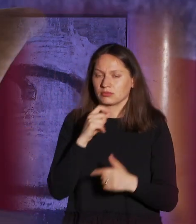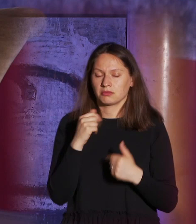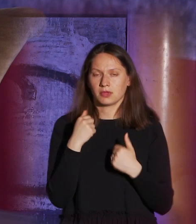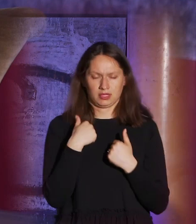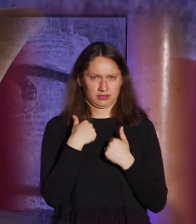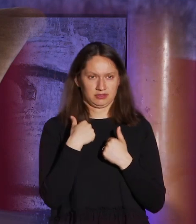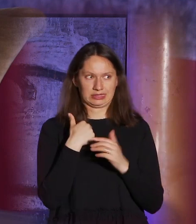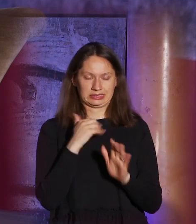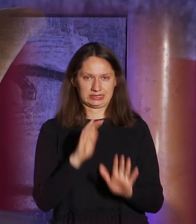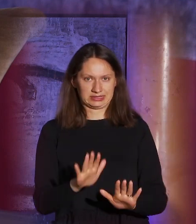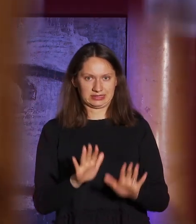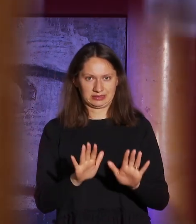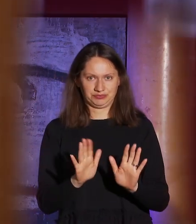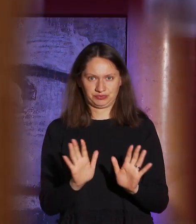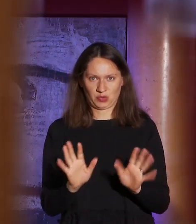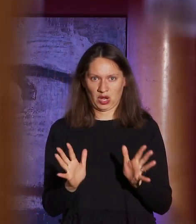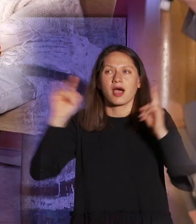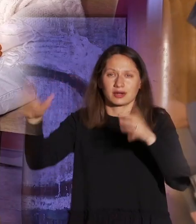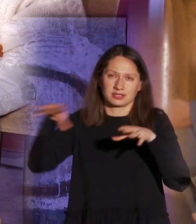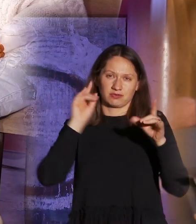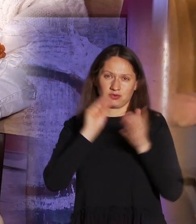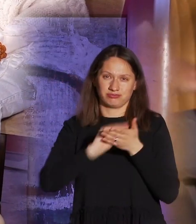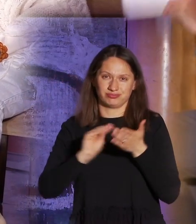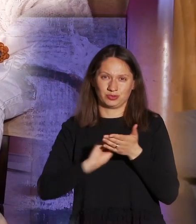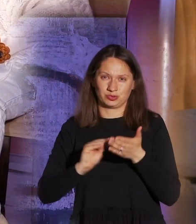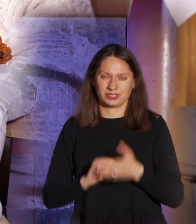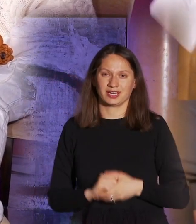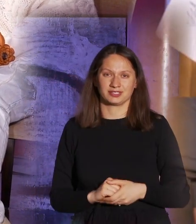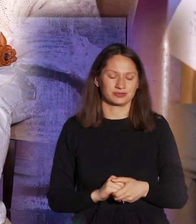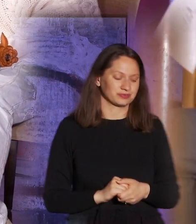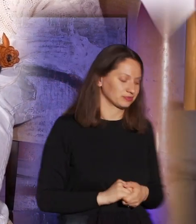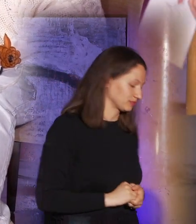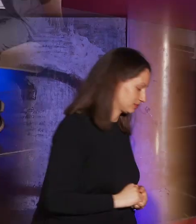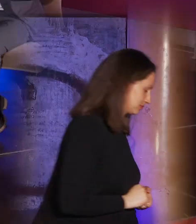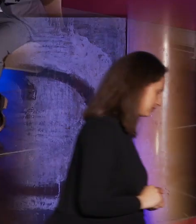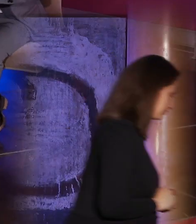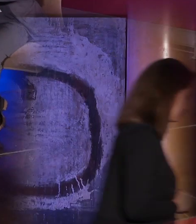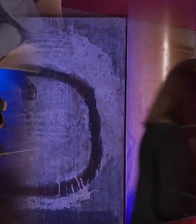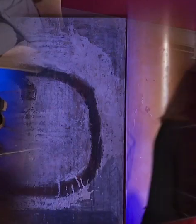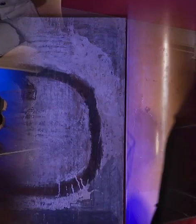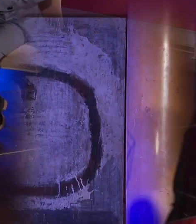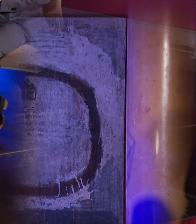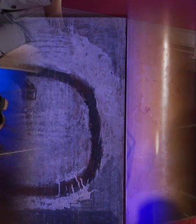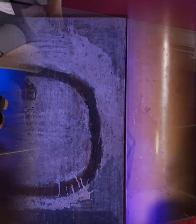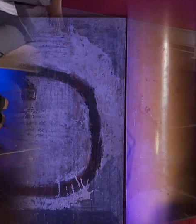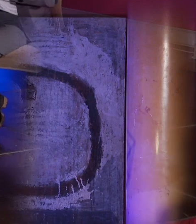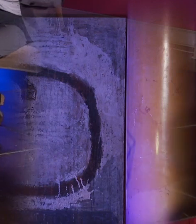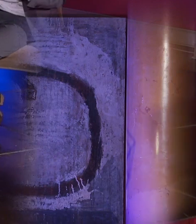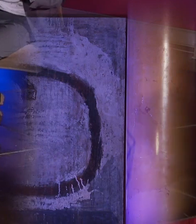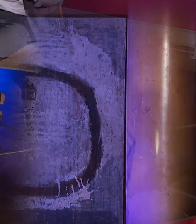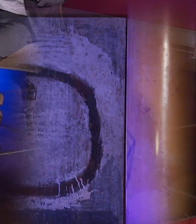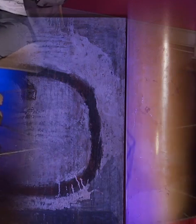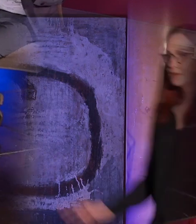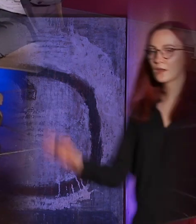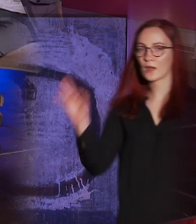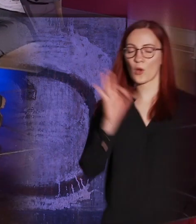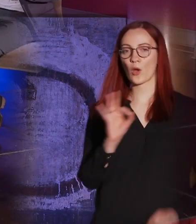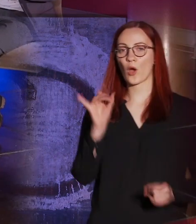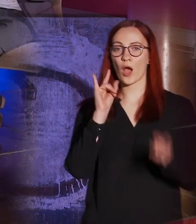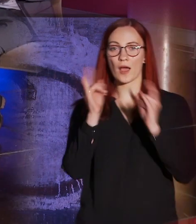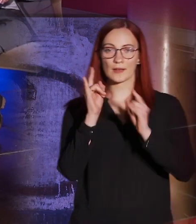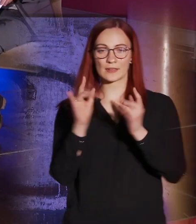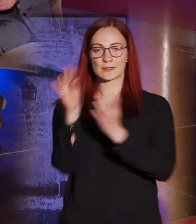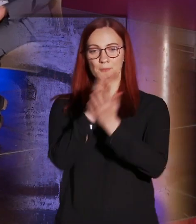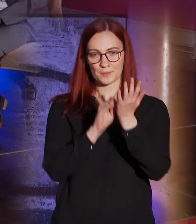judam labai teisingą linkmę. Būtent apie garsinį vaizdavimą mes dar pakalbėsim truputėlį vėliau ir Svetlana, aš